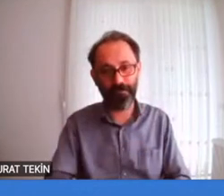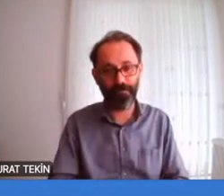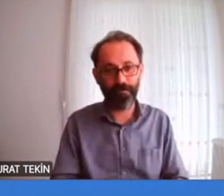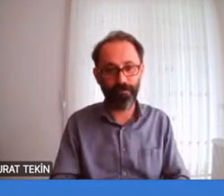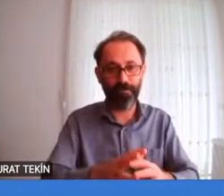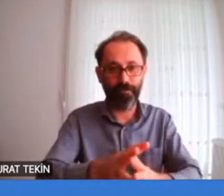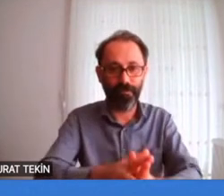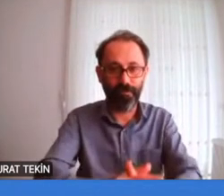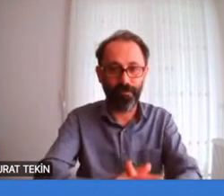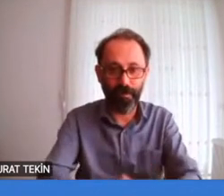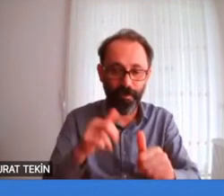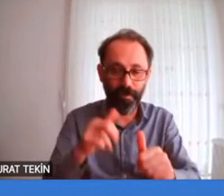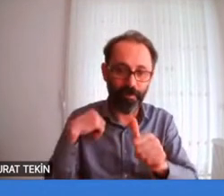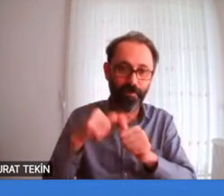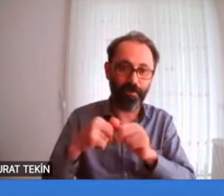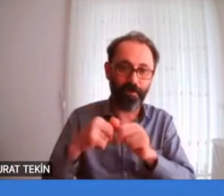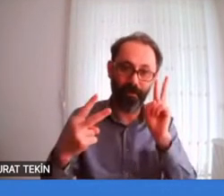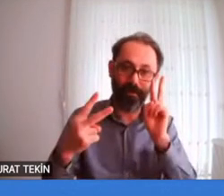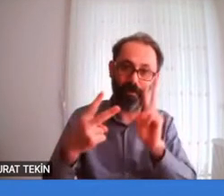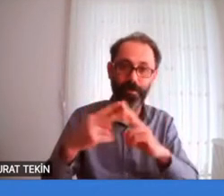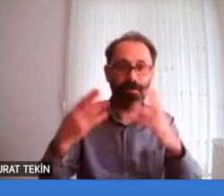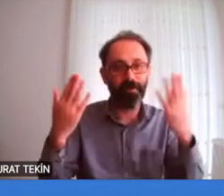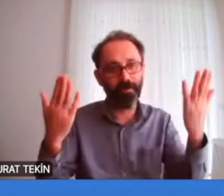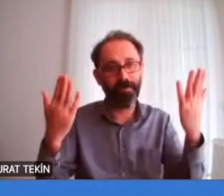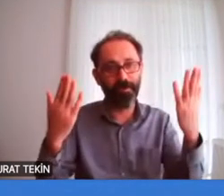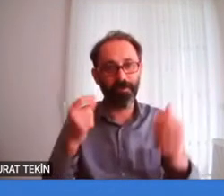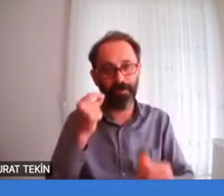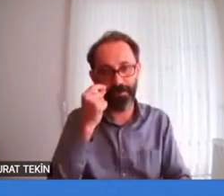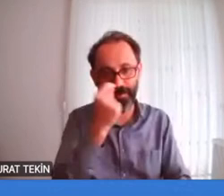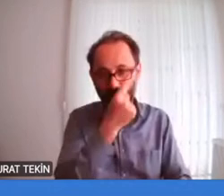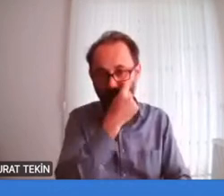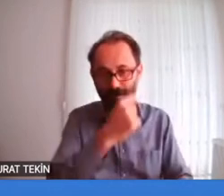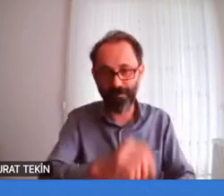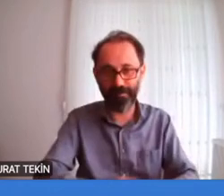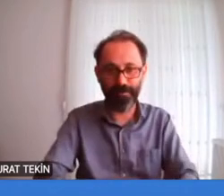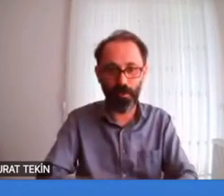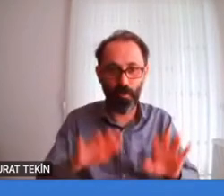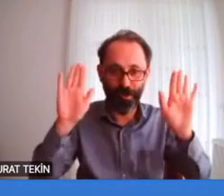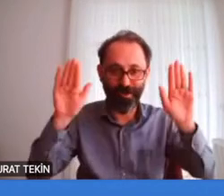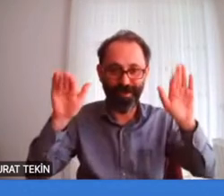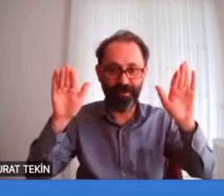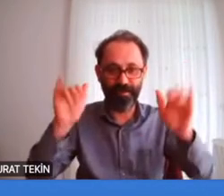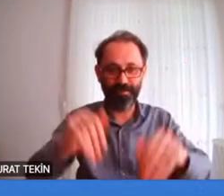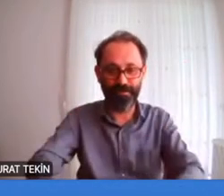teşekkür ediyoruz. Tekrar görüşmek dileğiyle. Kolaylıklar. Hoşçakalın.